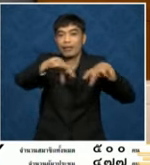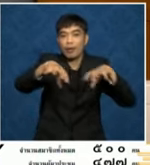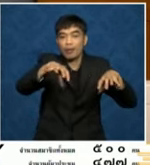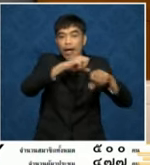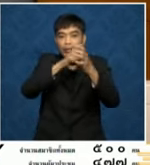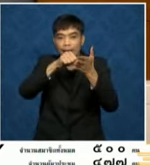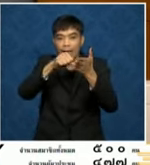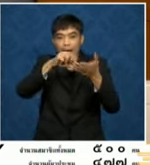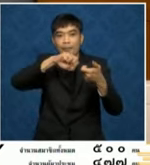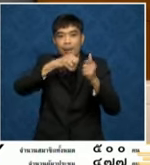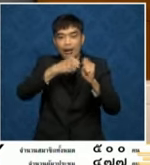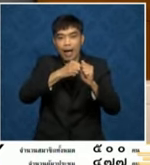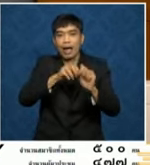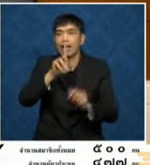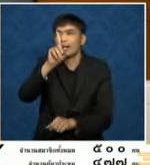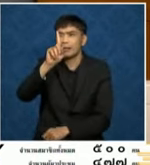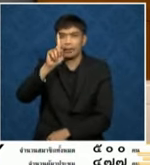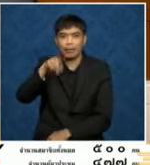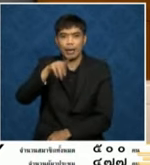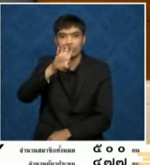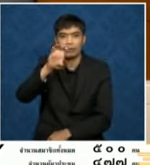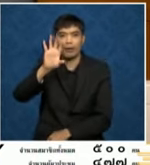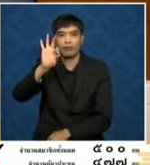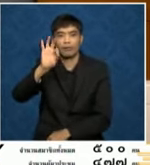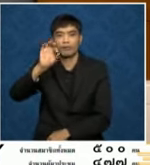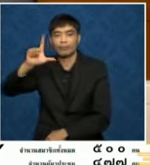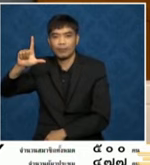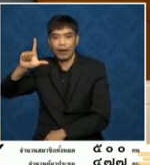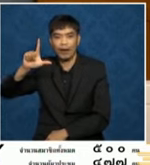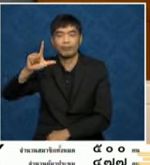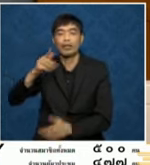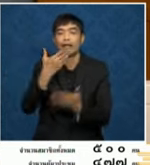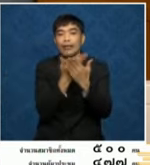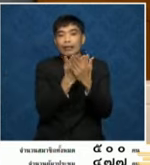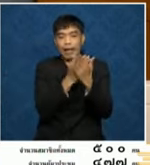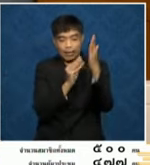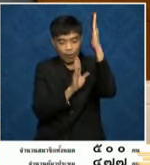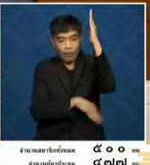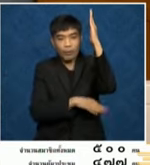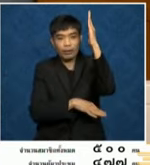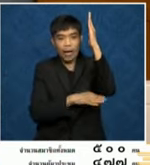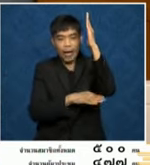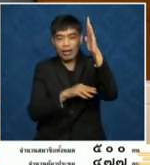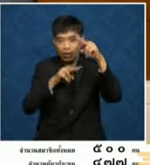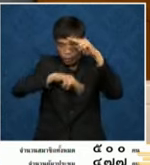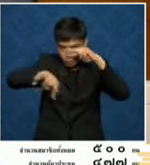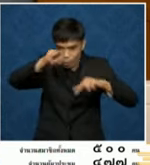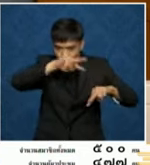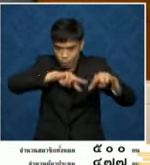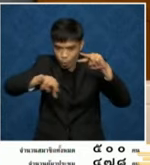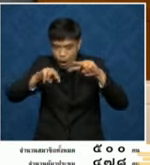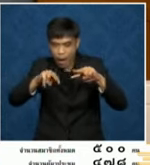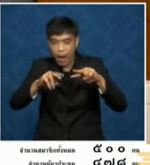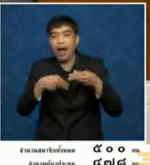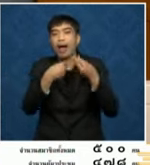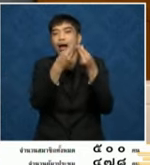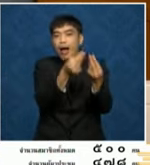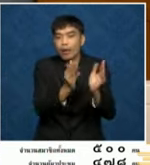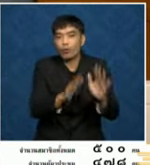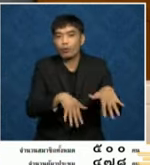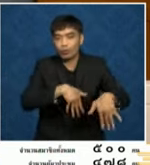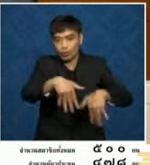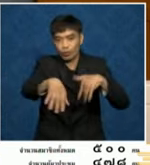ใต้เป็นจำนวนเงิน 1,409 ล้านบาทเศษนะครับเป็นค่าใช้จ่ายในการรักษาความปลอดภัยในชีวิตและทรัพย์สินของประช